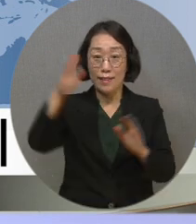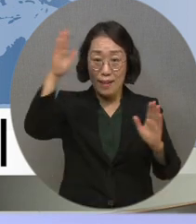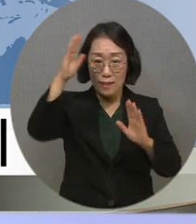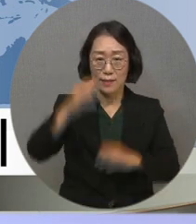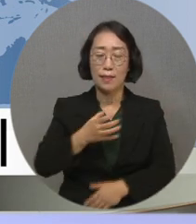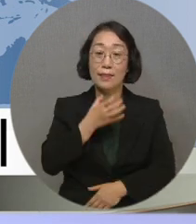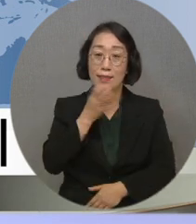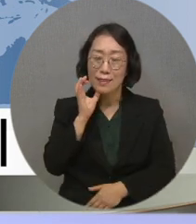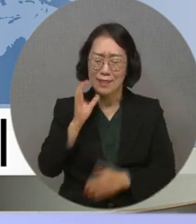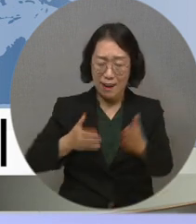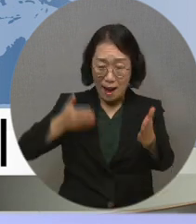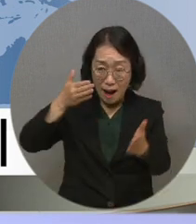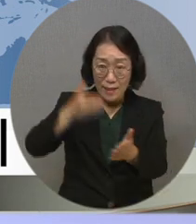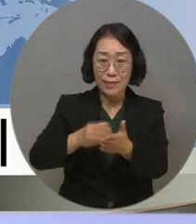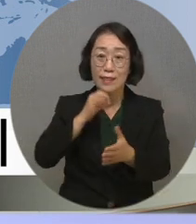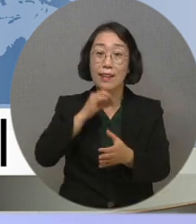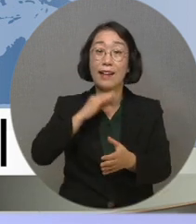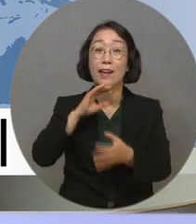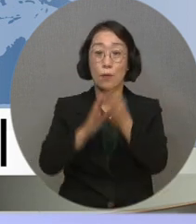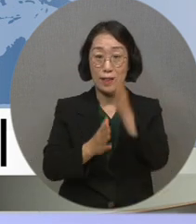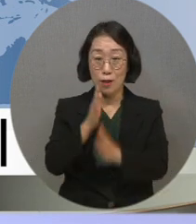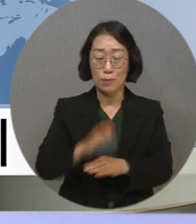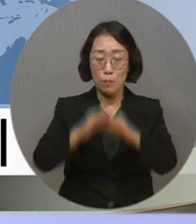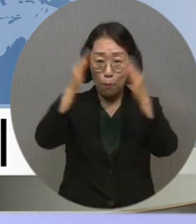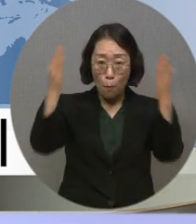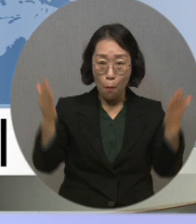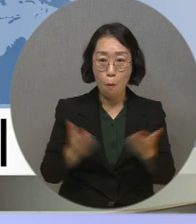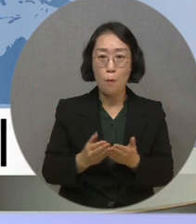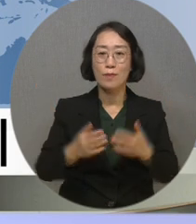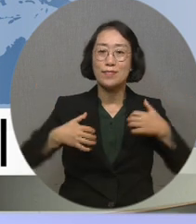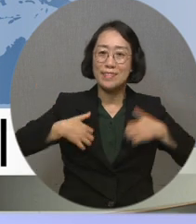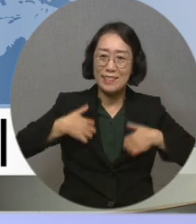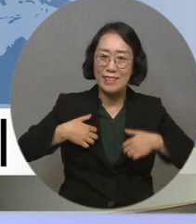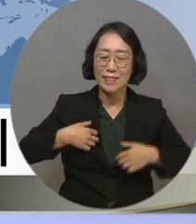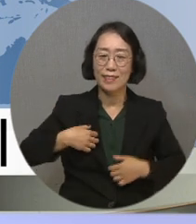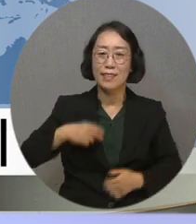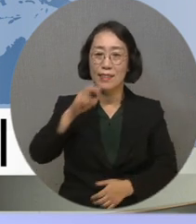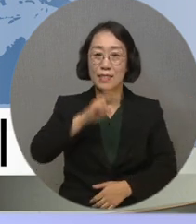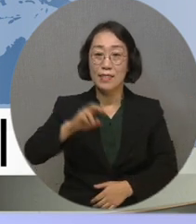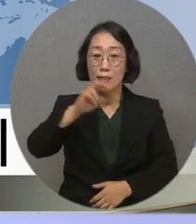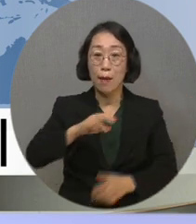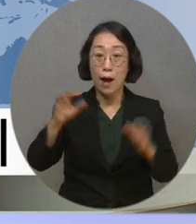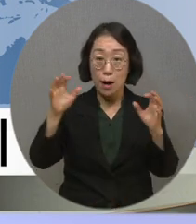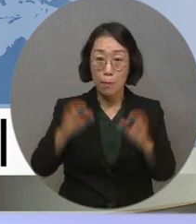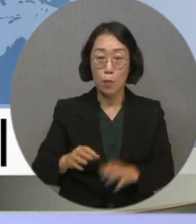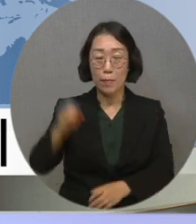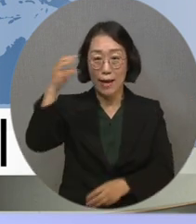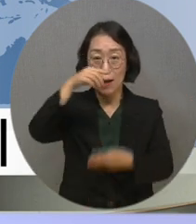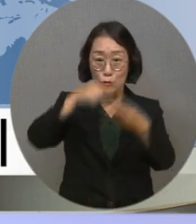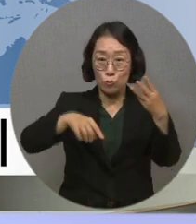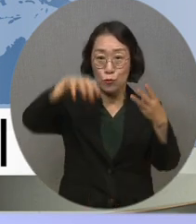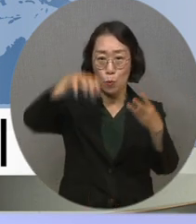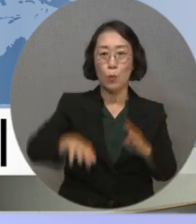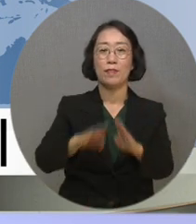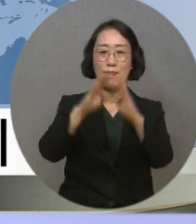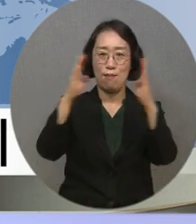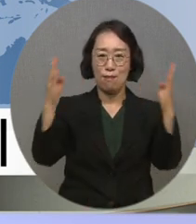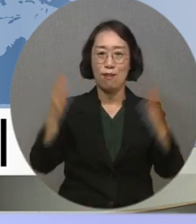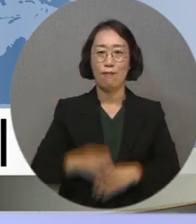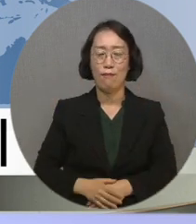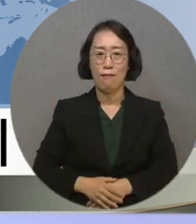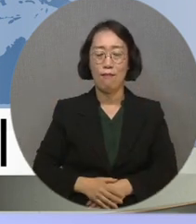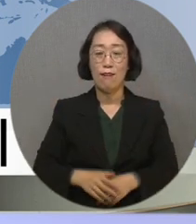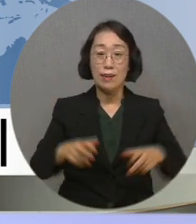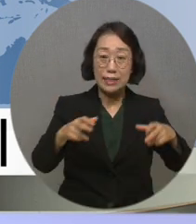나이 든 어르신까지 다 함께 즐기는 배리어프리 작은 음악회가 경기도 양주시에서 열렸습니다.